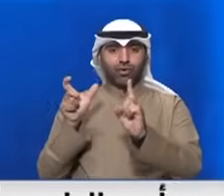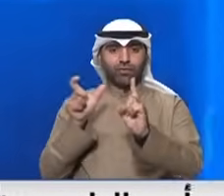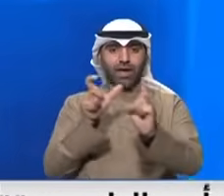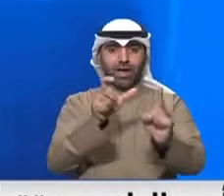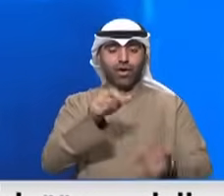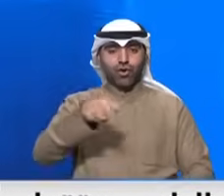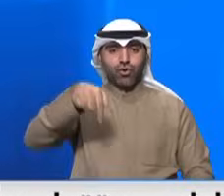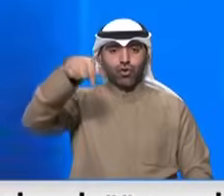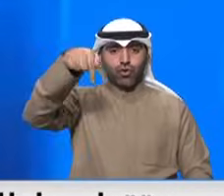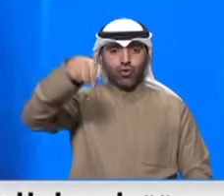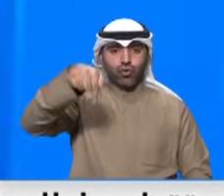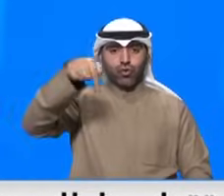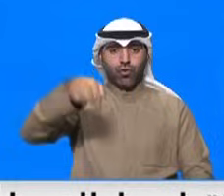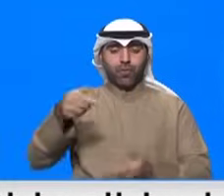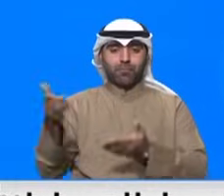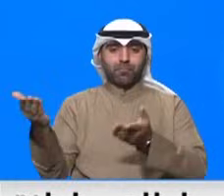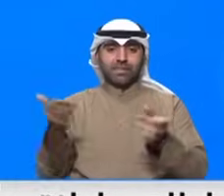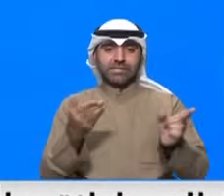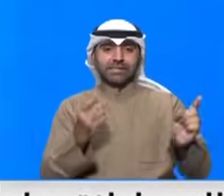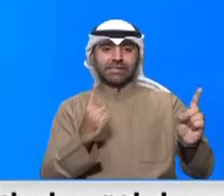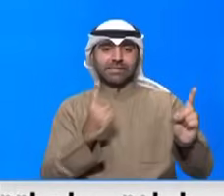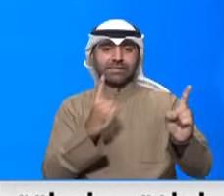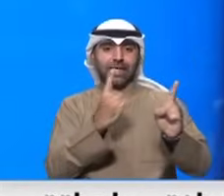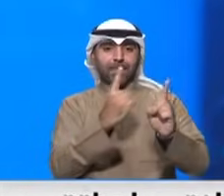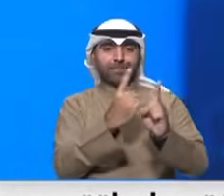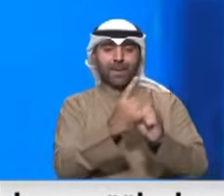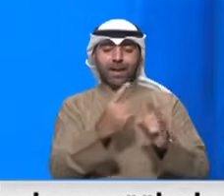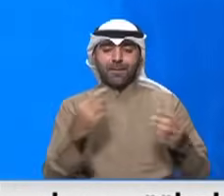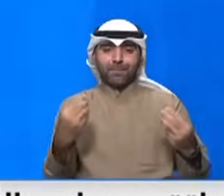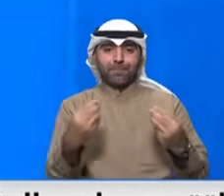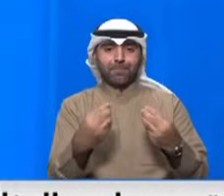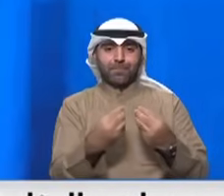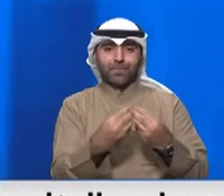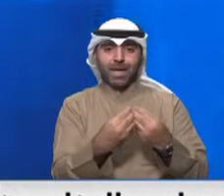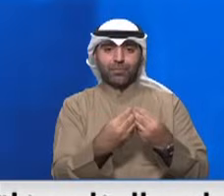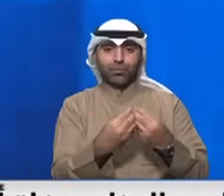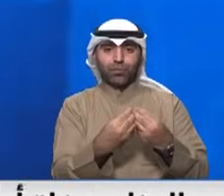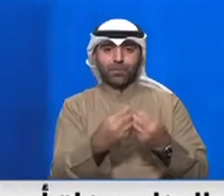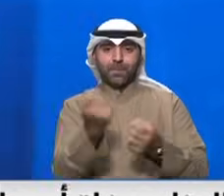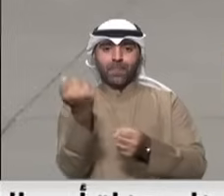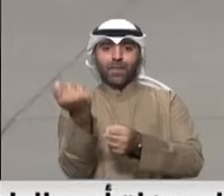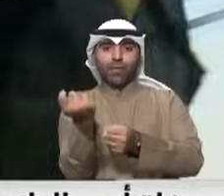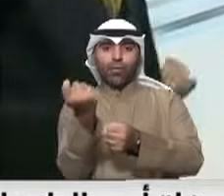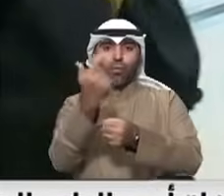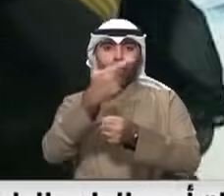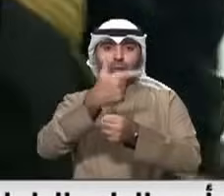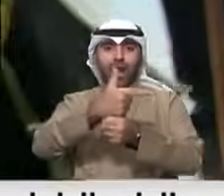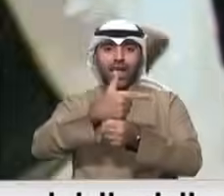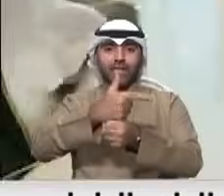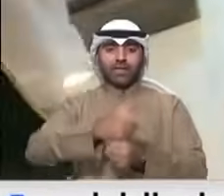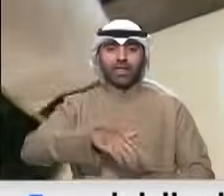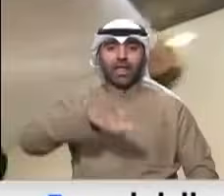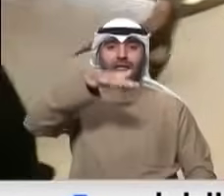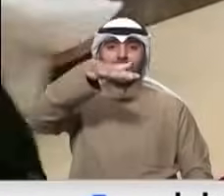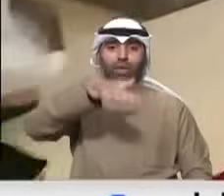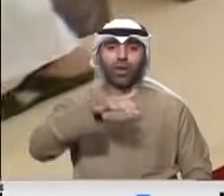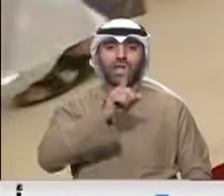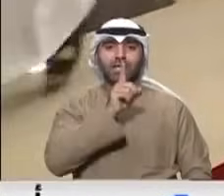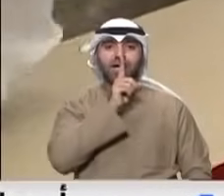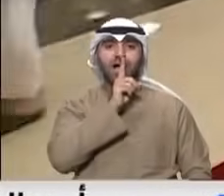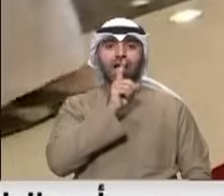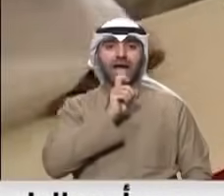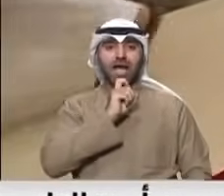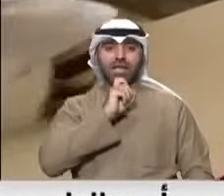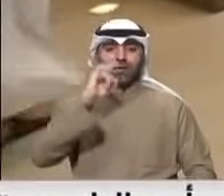اليوم اخاه سمو الشيخ عبد الله بن حمد ال ثاني نائب امير دوله قطر الشقيقه والوافده المرافقه